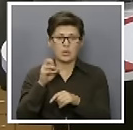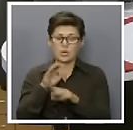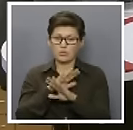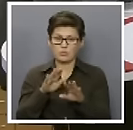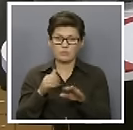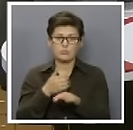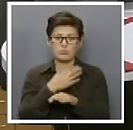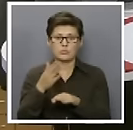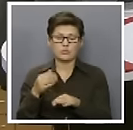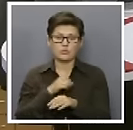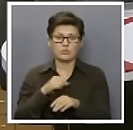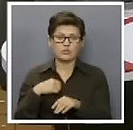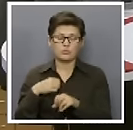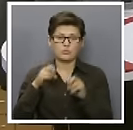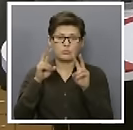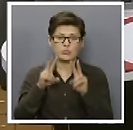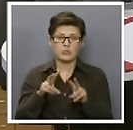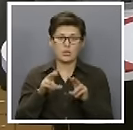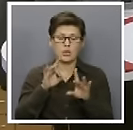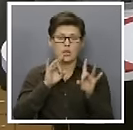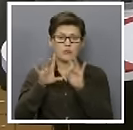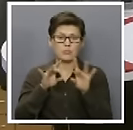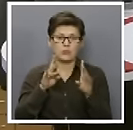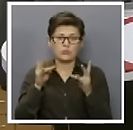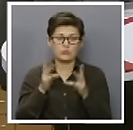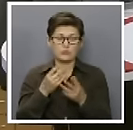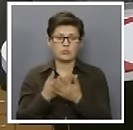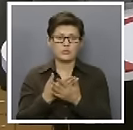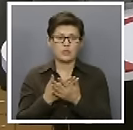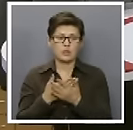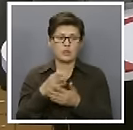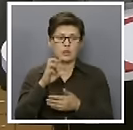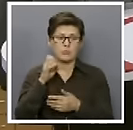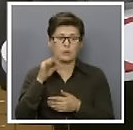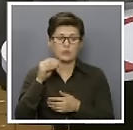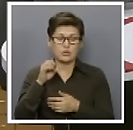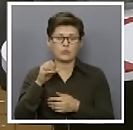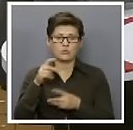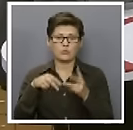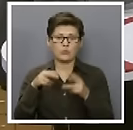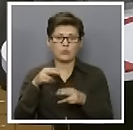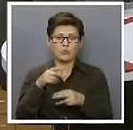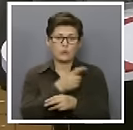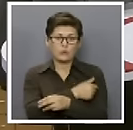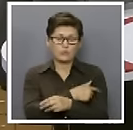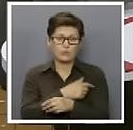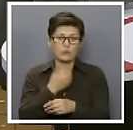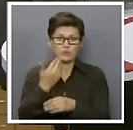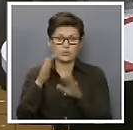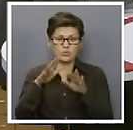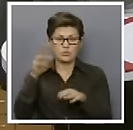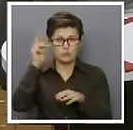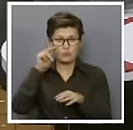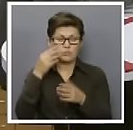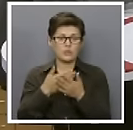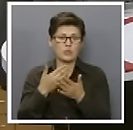Біз өзіміздің мамандарымыздың да жарнамасын жасауымыз керек. Мысалға Бауыржан доктор хирург, мынандай жерде оқыды, мысал